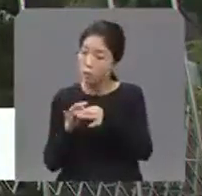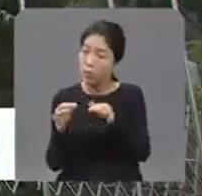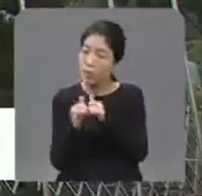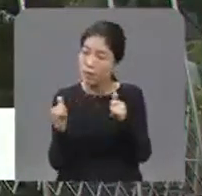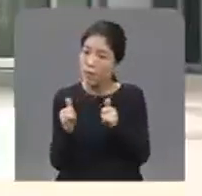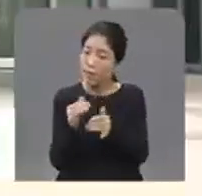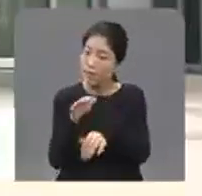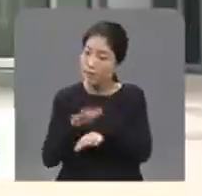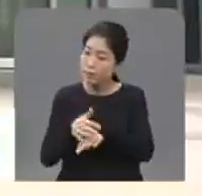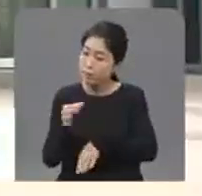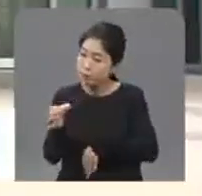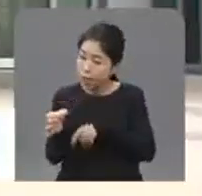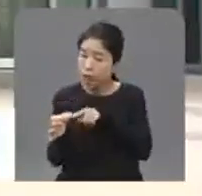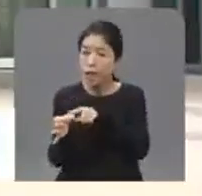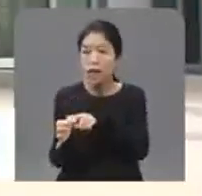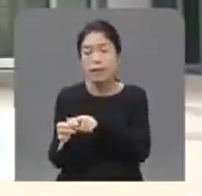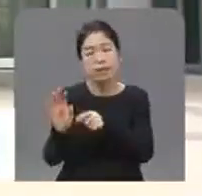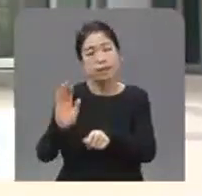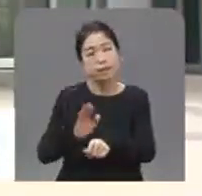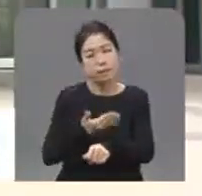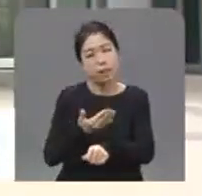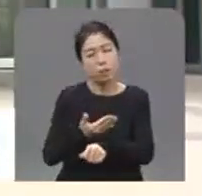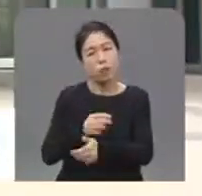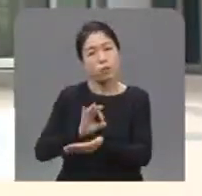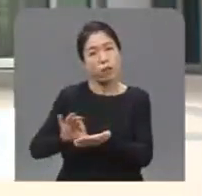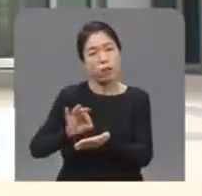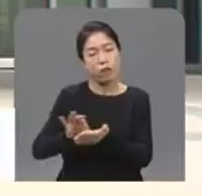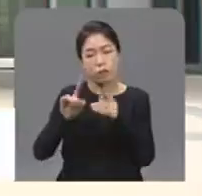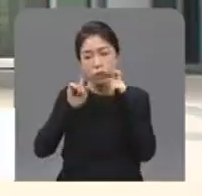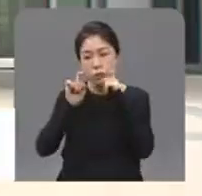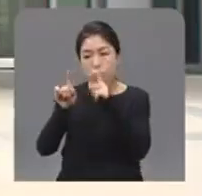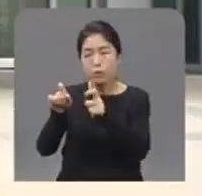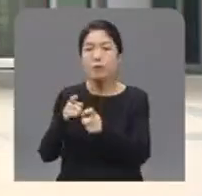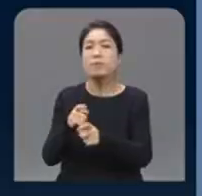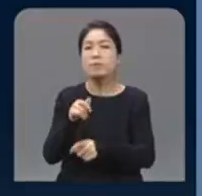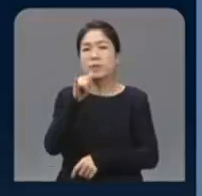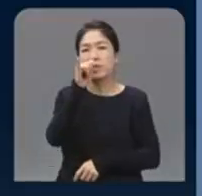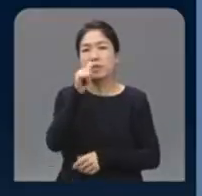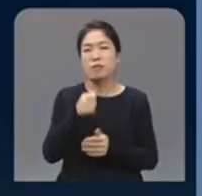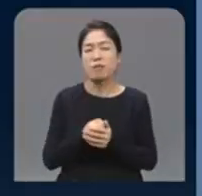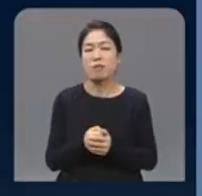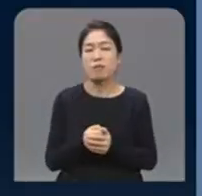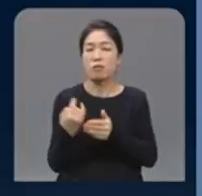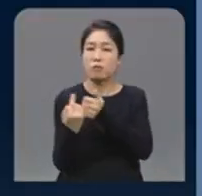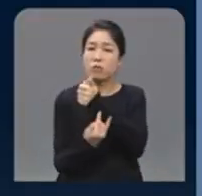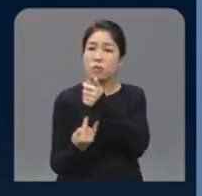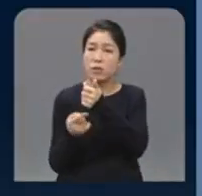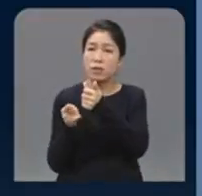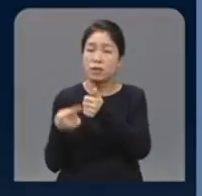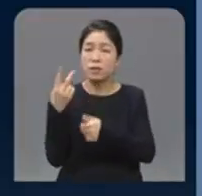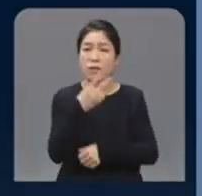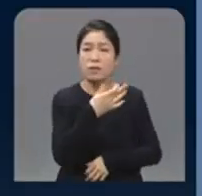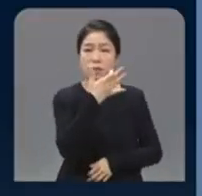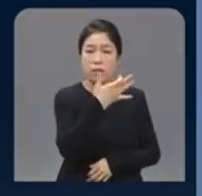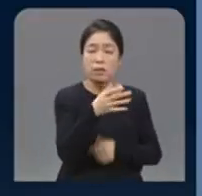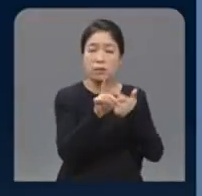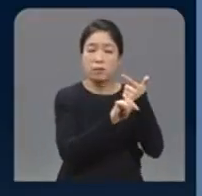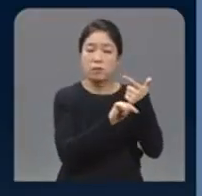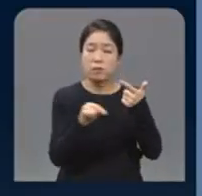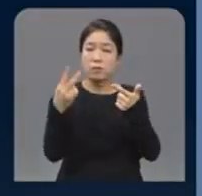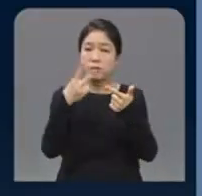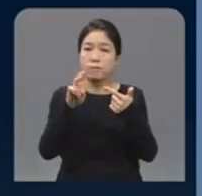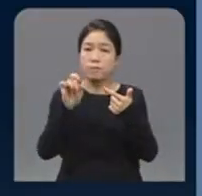관계자에게 지급되는 수당이 부적절하게 집행됐다는 의혹이 제기됐습니다. 위원회는 2019년